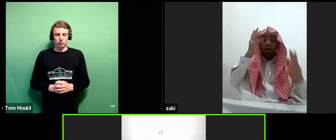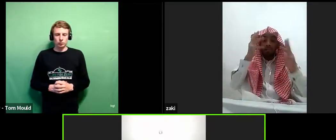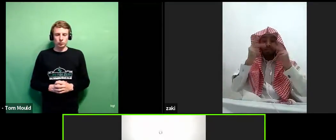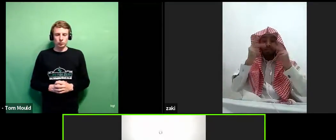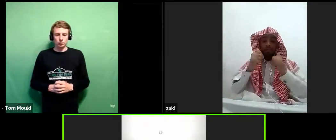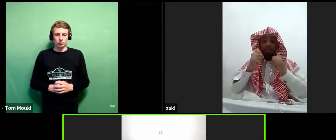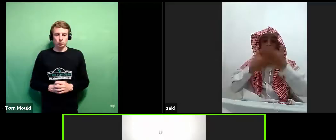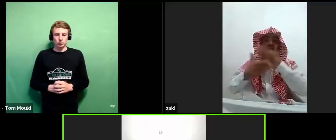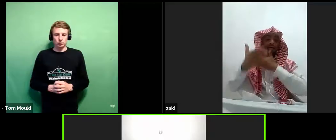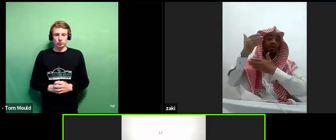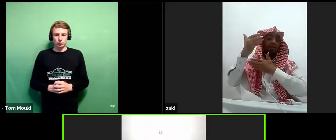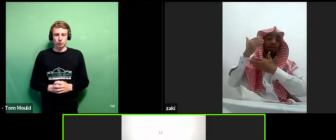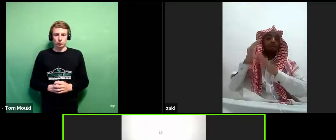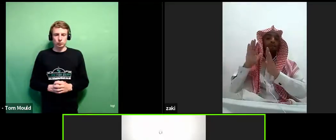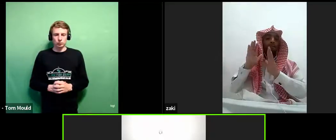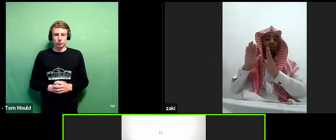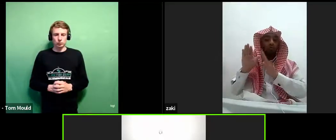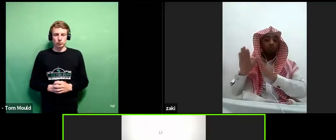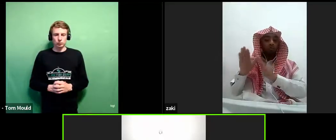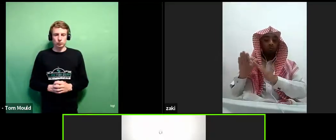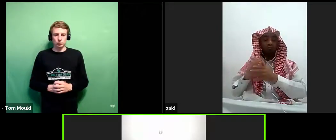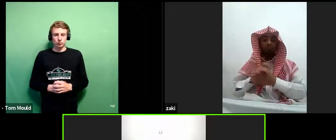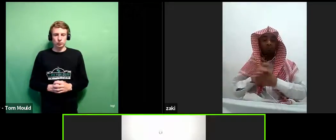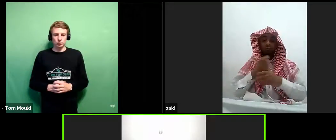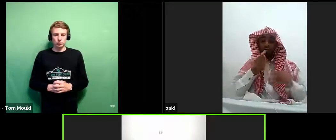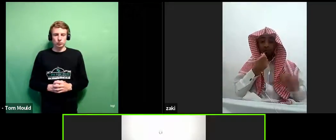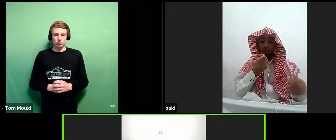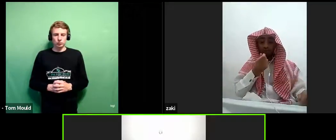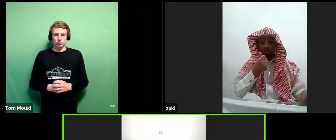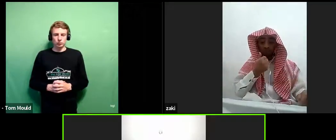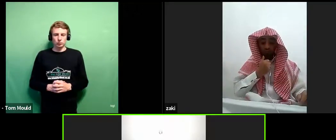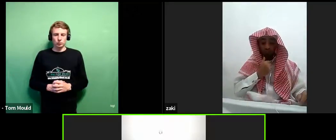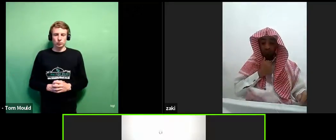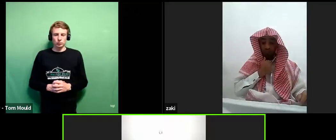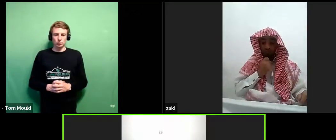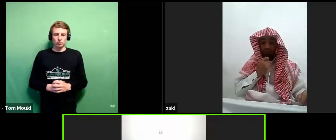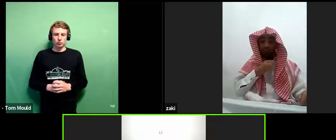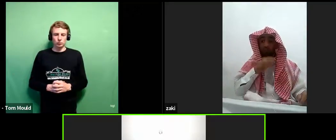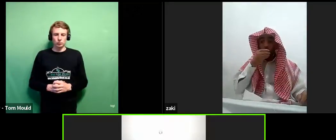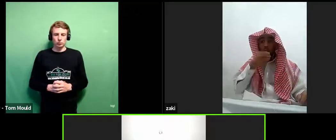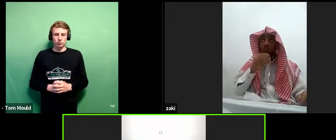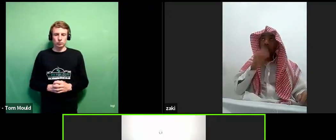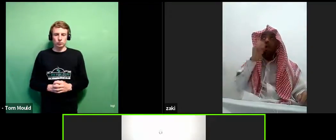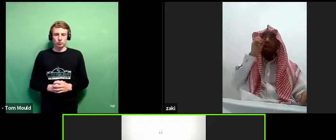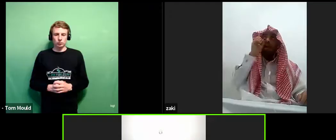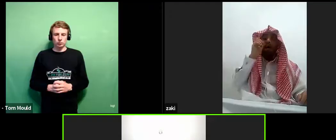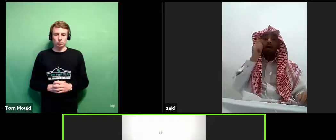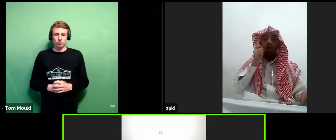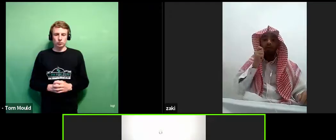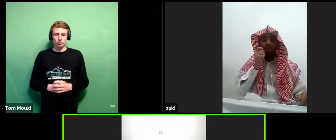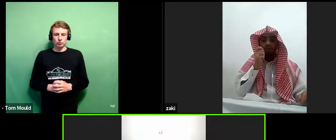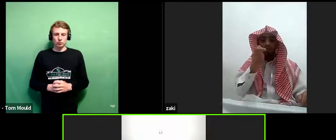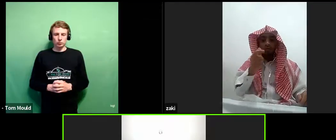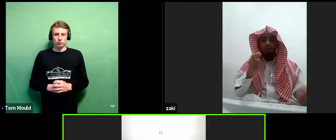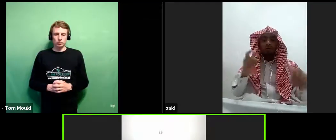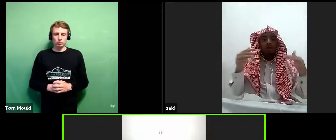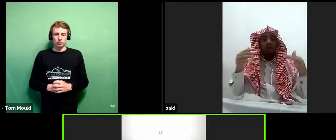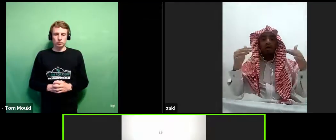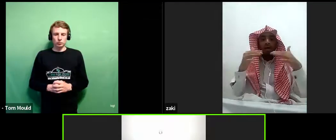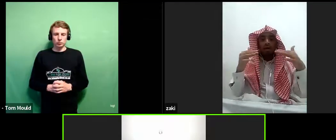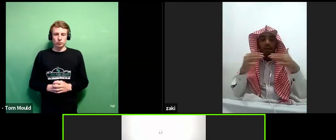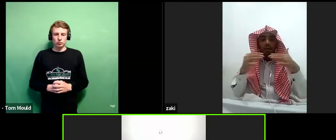والنبيين وآتى المال على حبه ذوي القربى